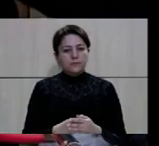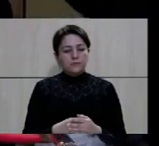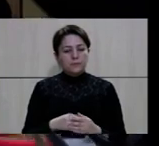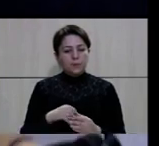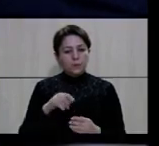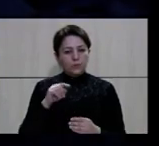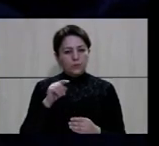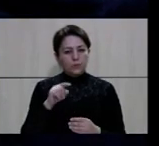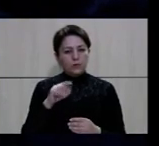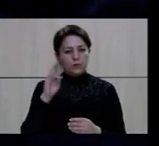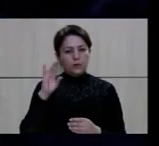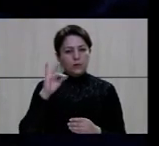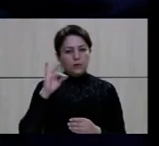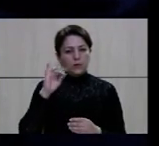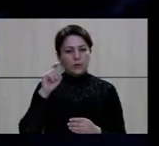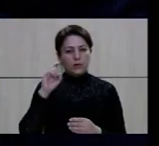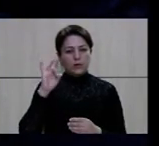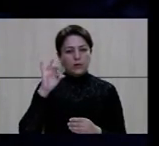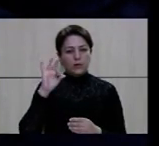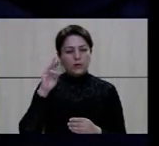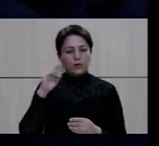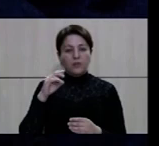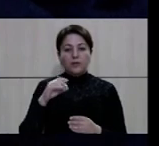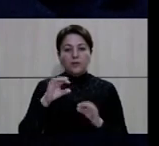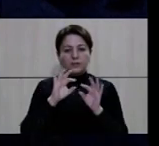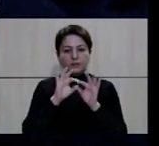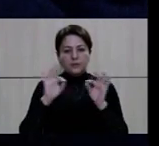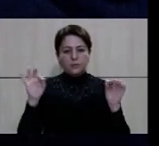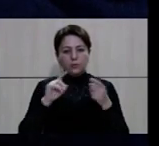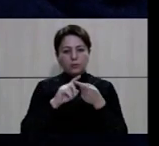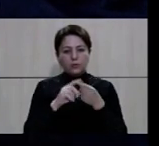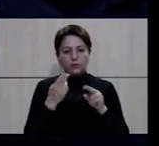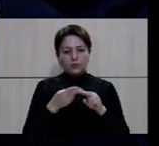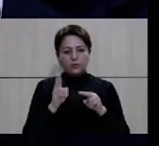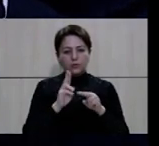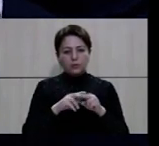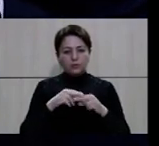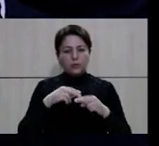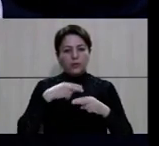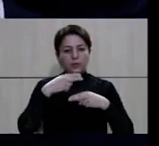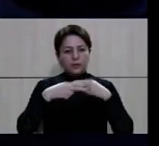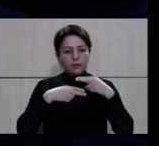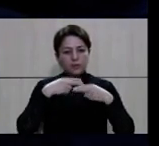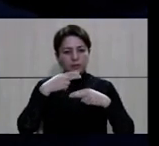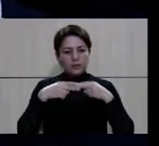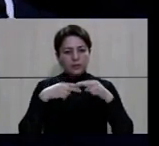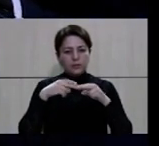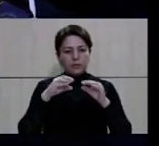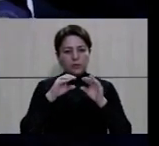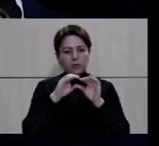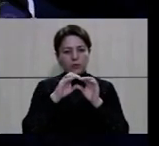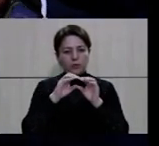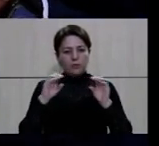Bunga nixrom simimini o'rashimiz uchun izolyatsiya qobig'i sifatida